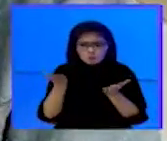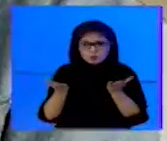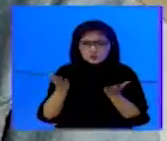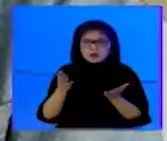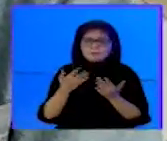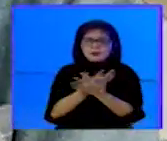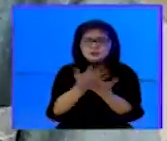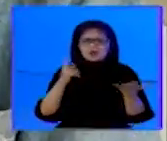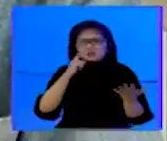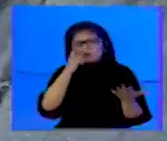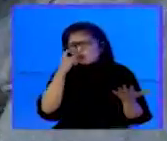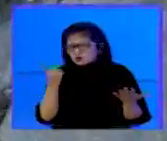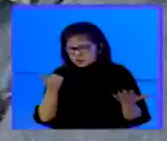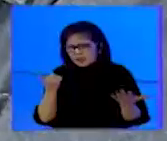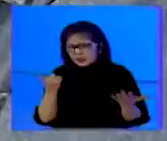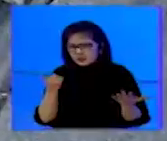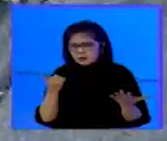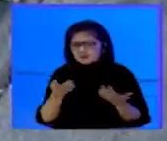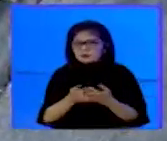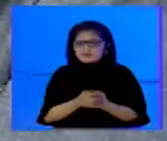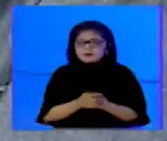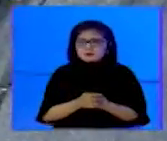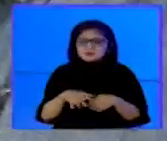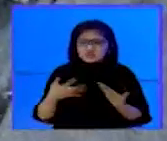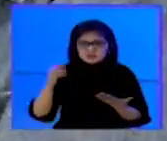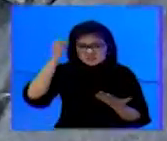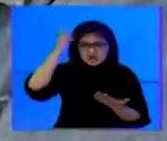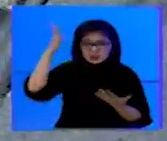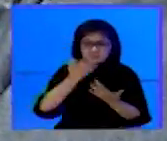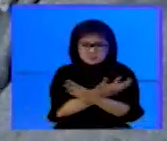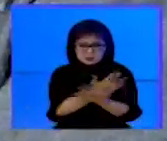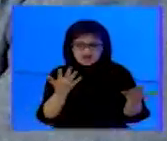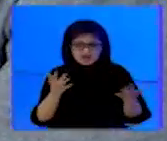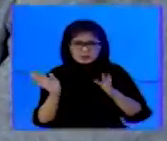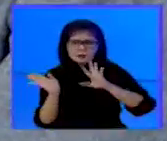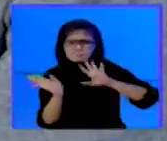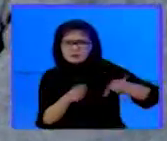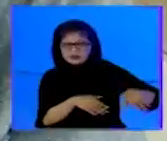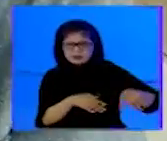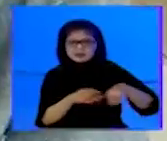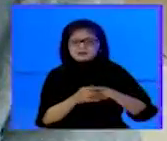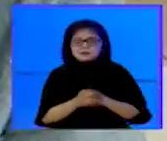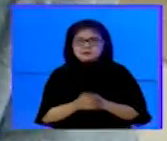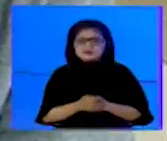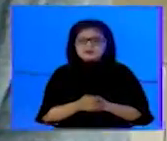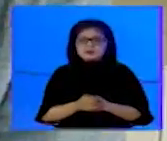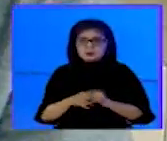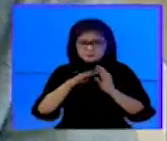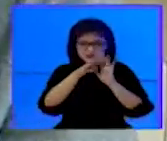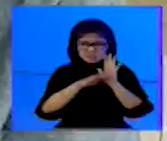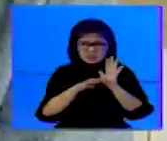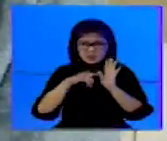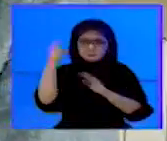sehingga kesadaran masyarakat juga semakin lama semakin menurun tentang corona ini. Kebijakan pemerintah